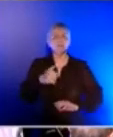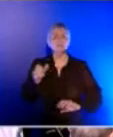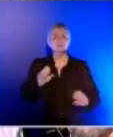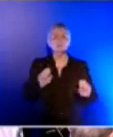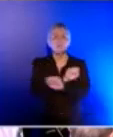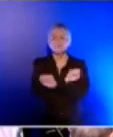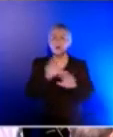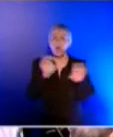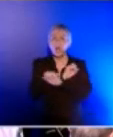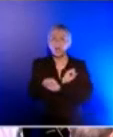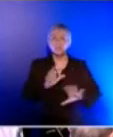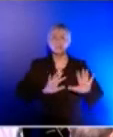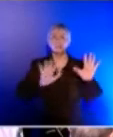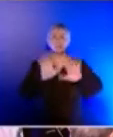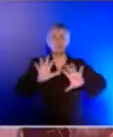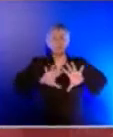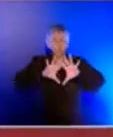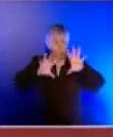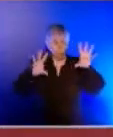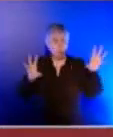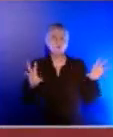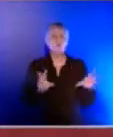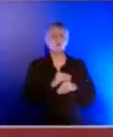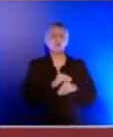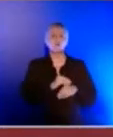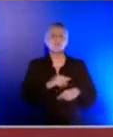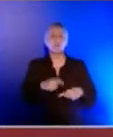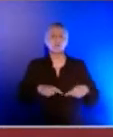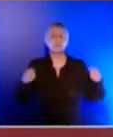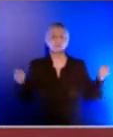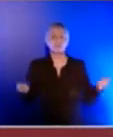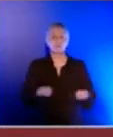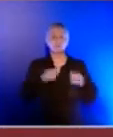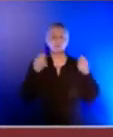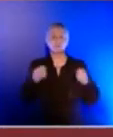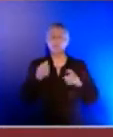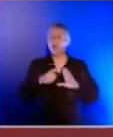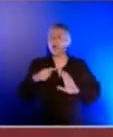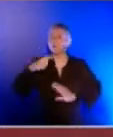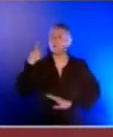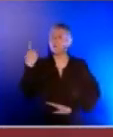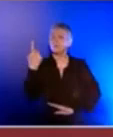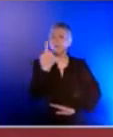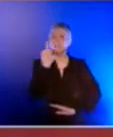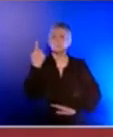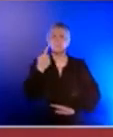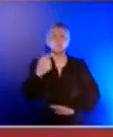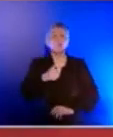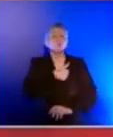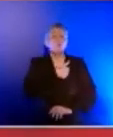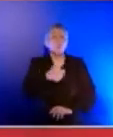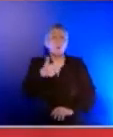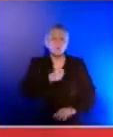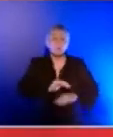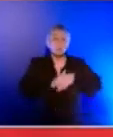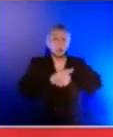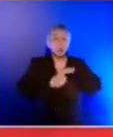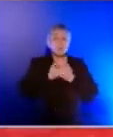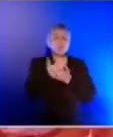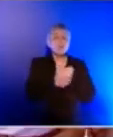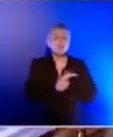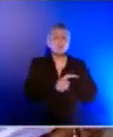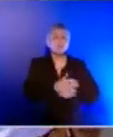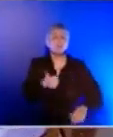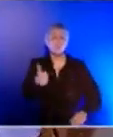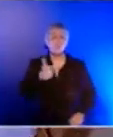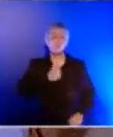ενημέρωση, επιτίθεται στο περιβάλλον, ιεραρχεί πάντοτε το ιδιωτικό πάνω από το δημόσιο συμφέρον, στην παιδεία,